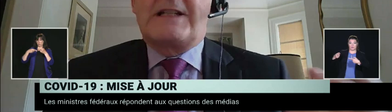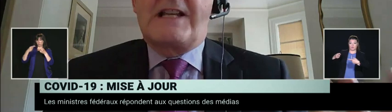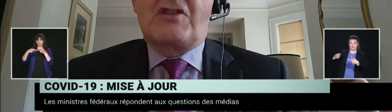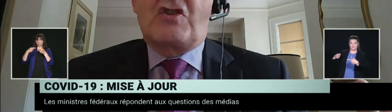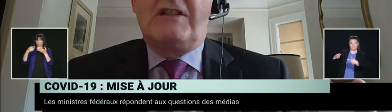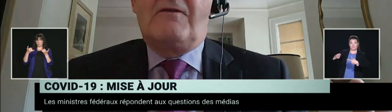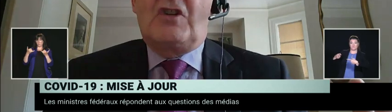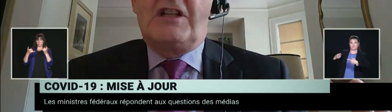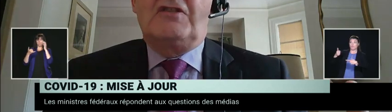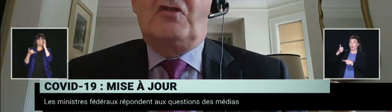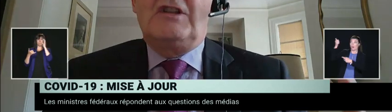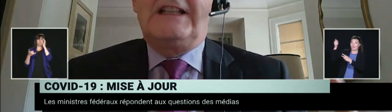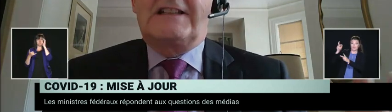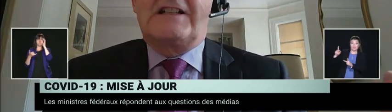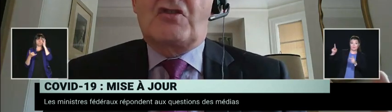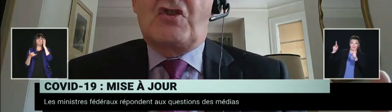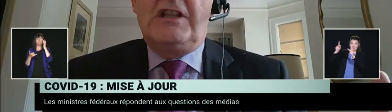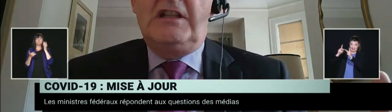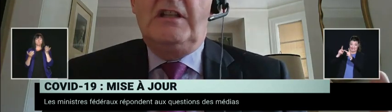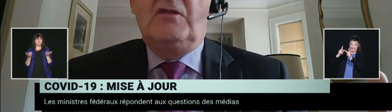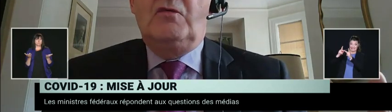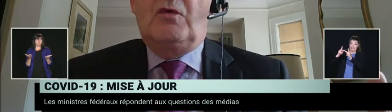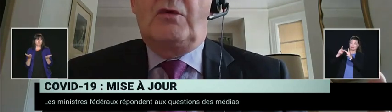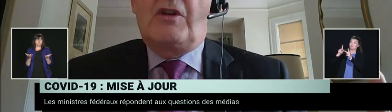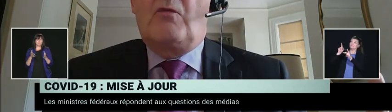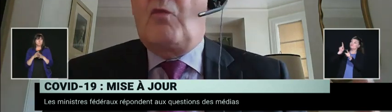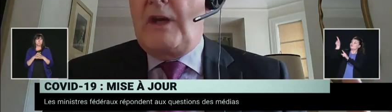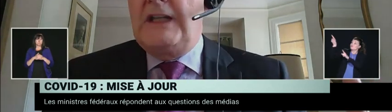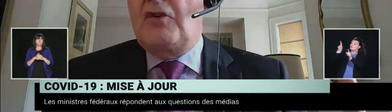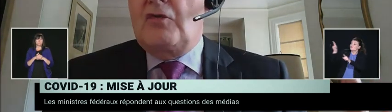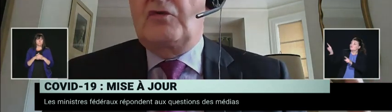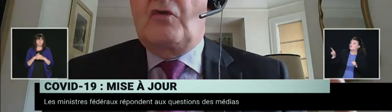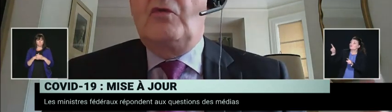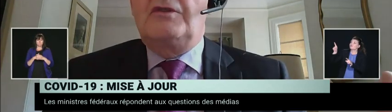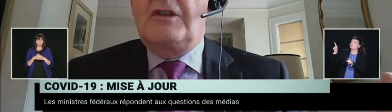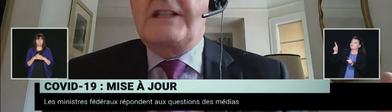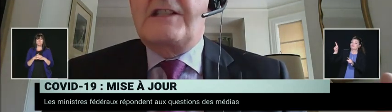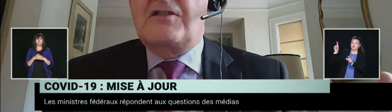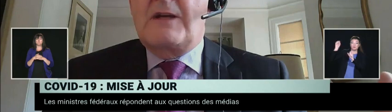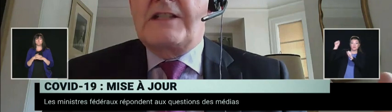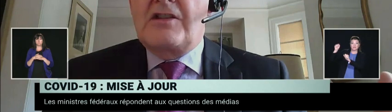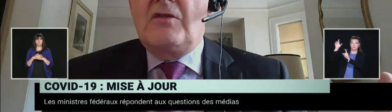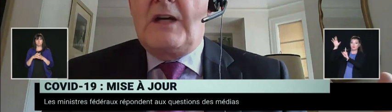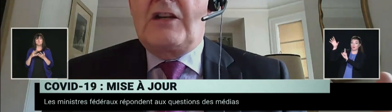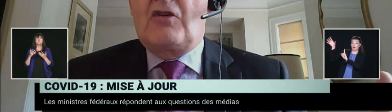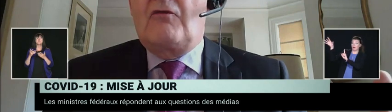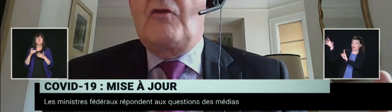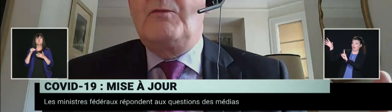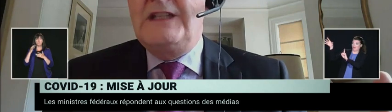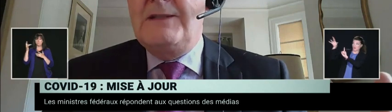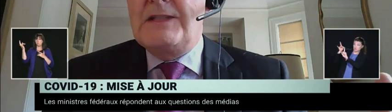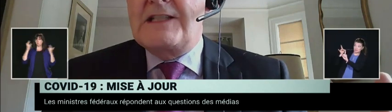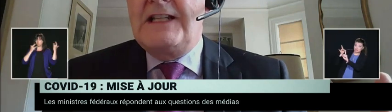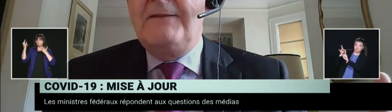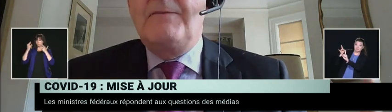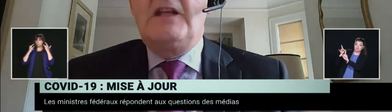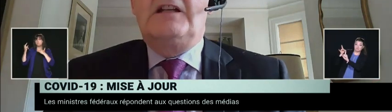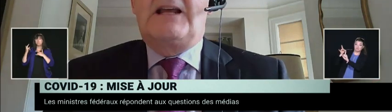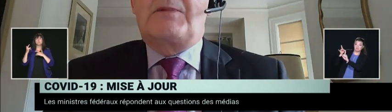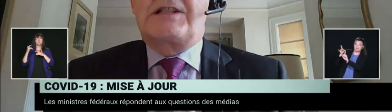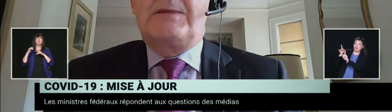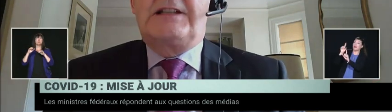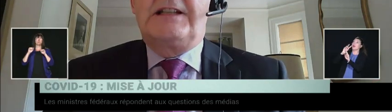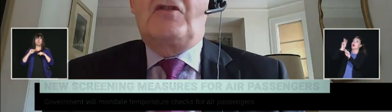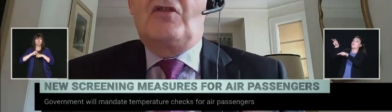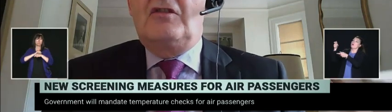de passagers venant de l'étranger où on a moins le contrôle de la situation. Alors, on veut minimiser